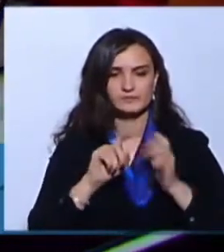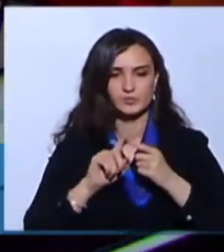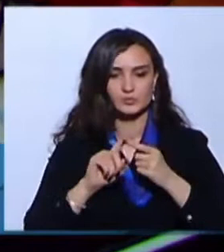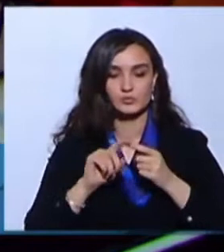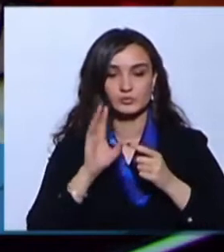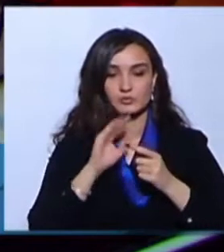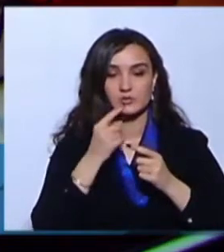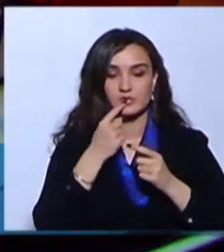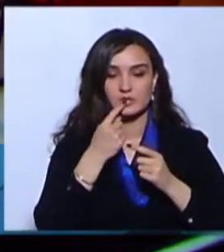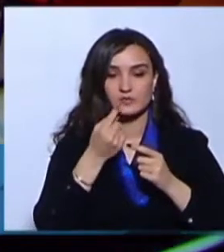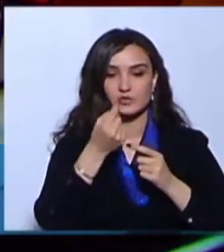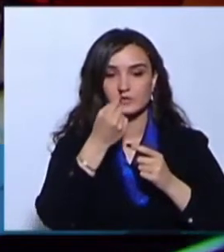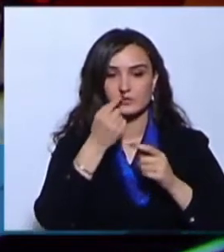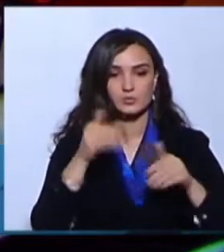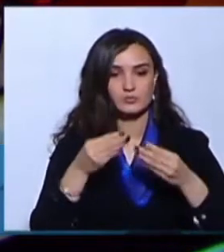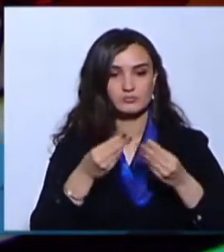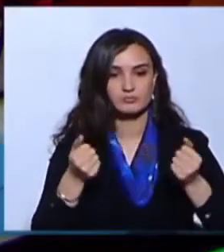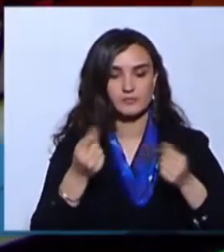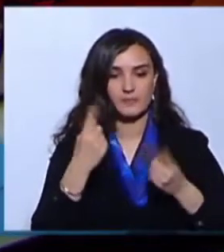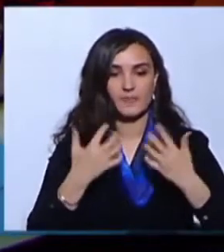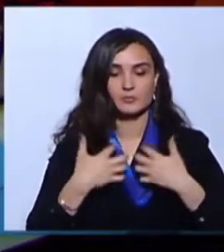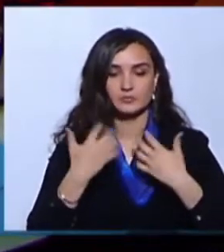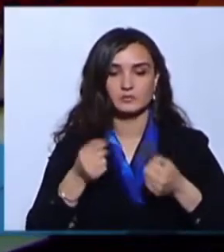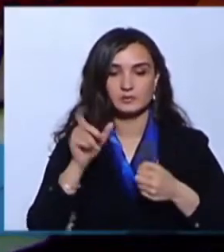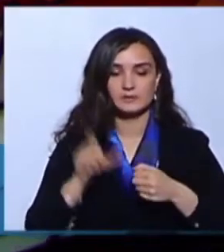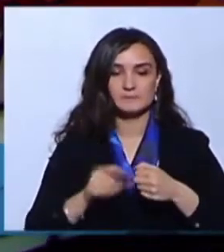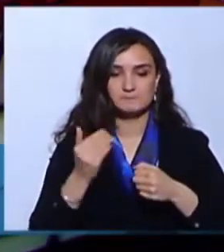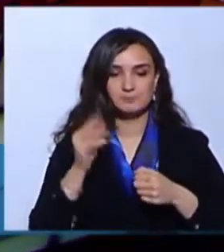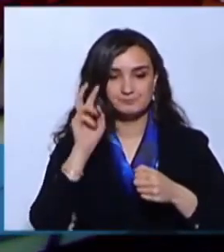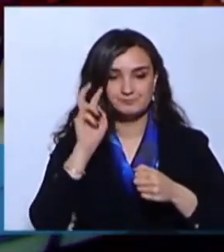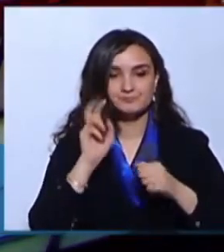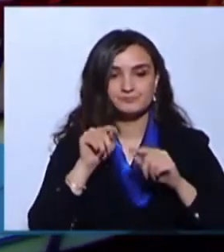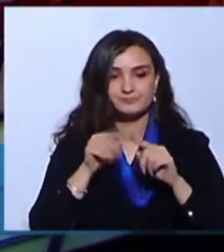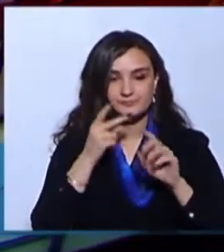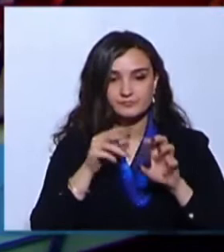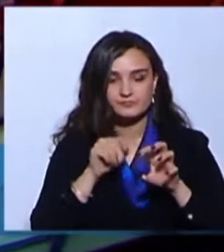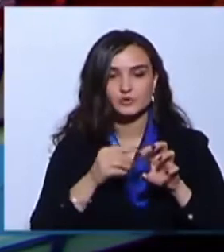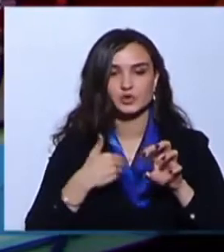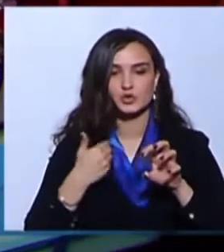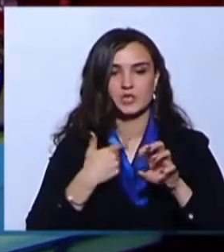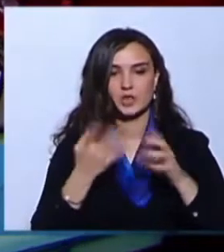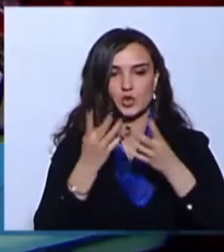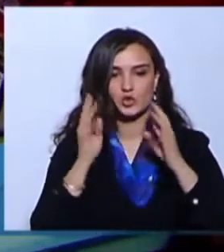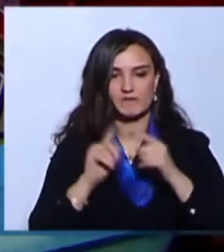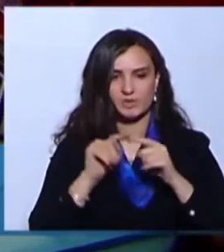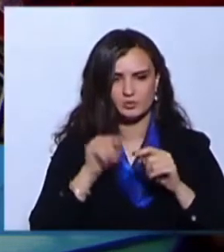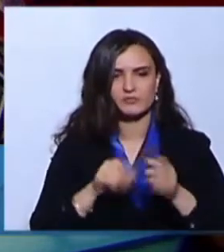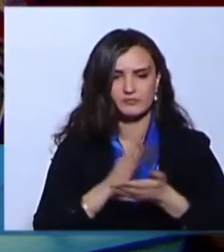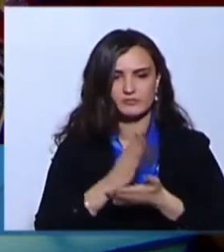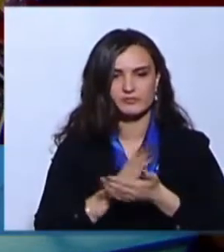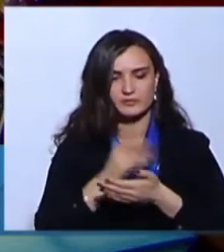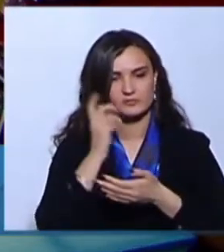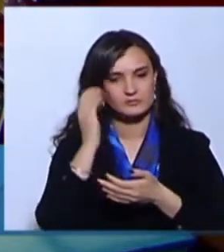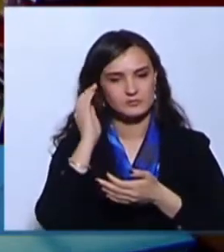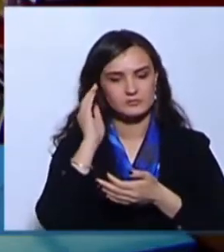გაქრა ნერწყშის და ცხვირის ლორწოვან გარშის ამ გამოჯამთელებული ადამიანის ფეკალიებში კორონავირუსი, ცოცხალი კორონავირუსი გამოყვეს, რომელსაც კიდე